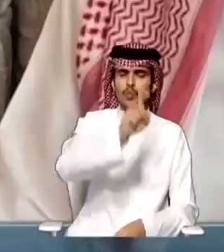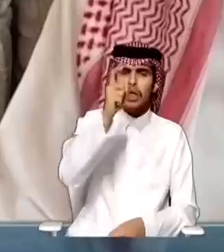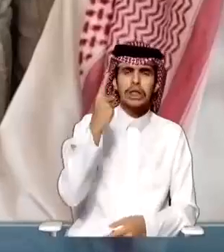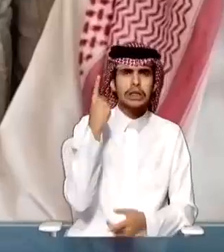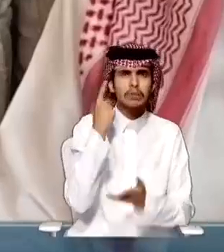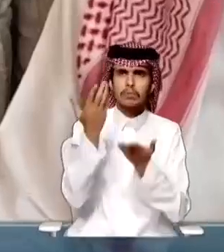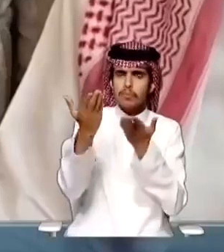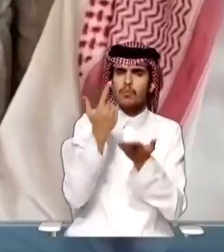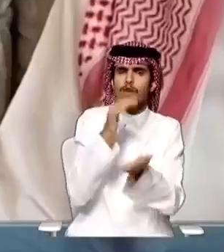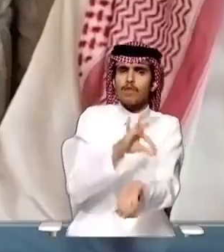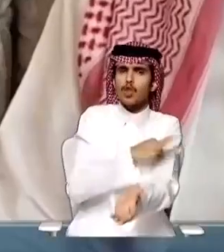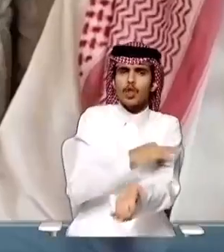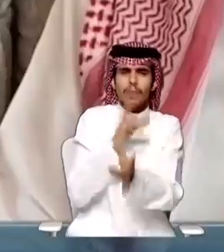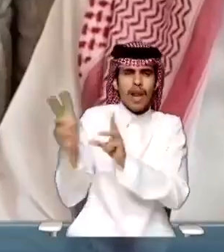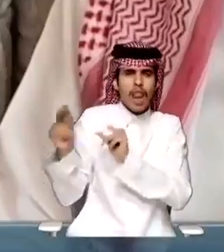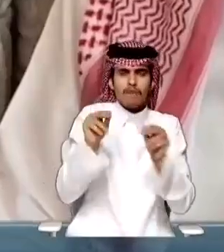التجربه